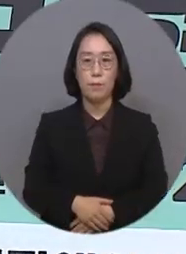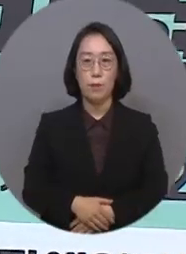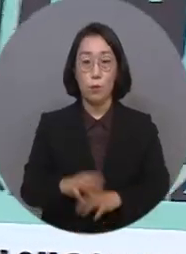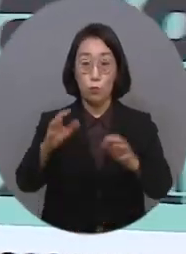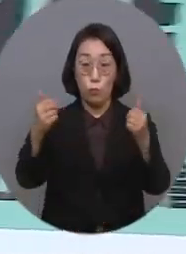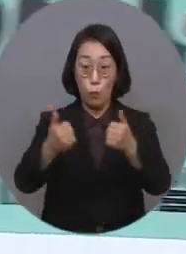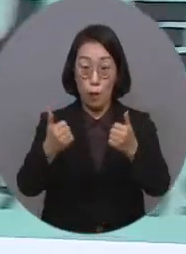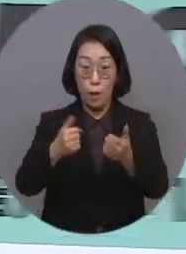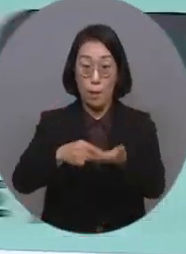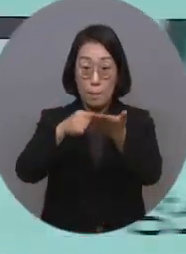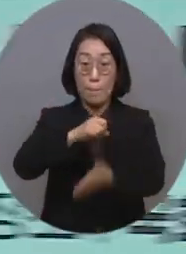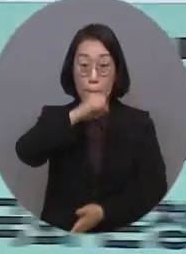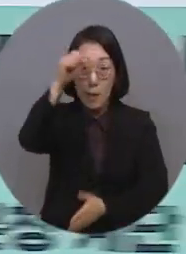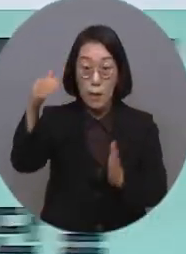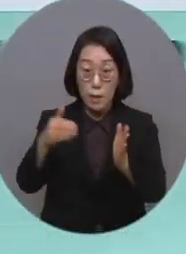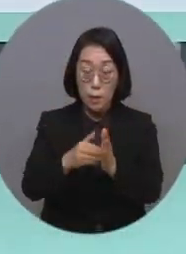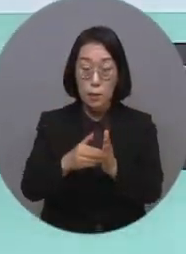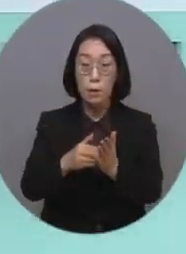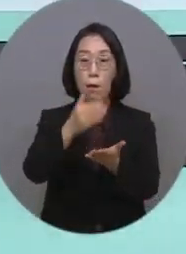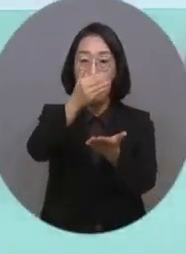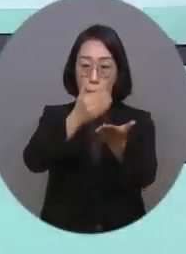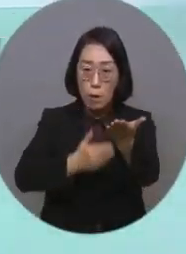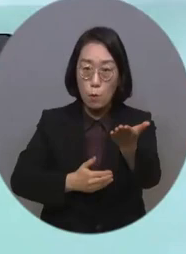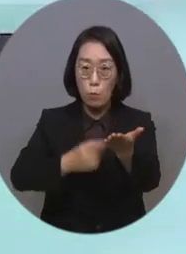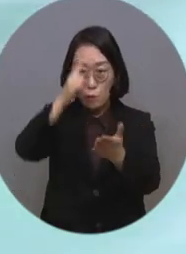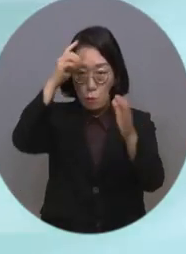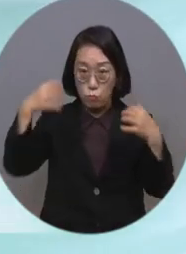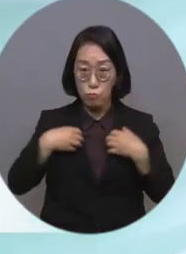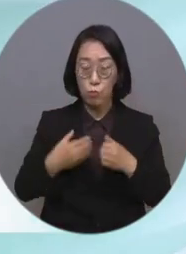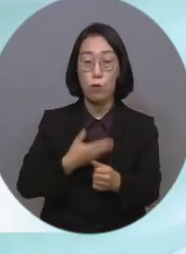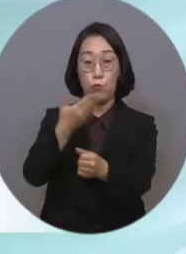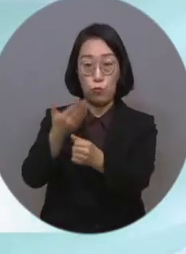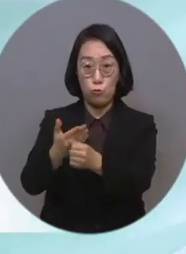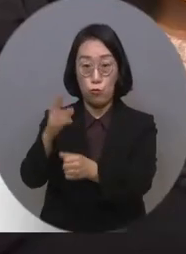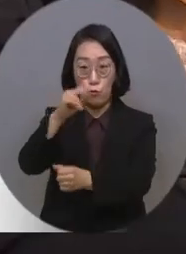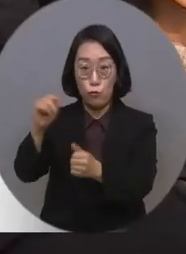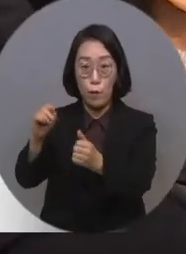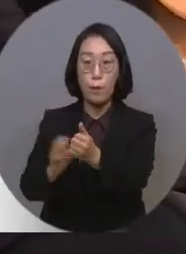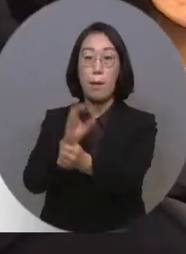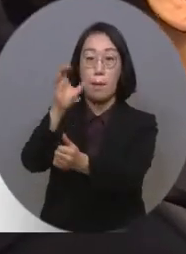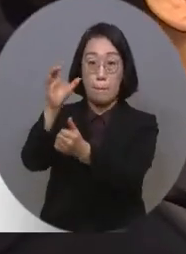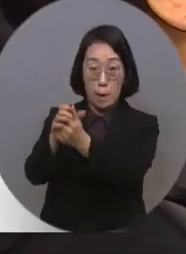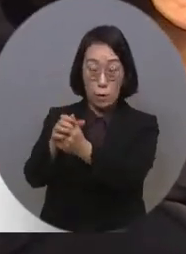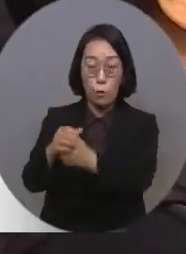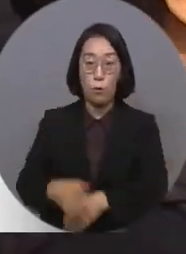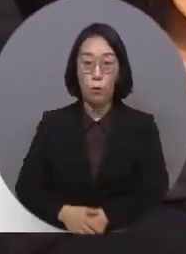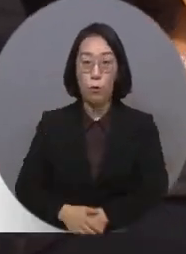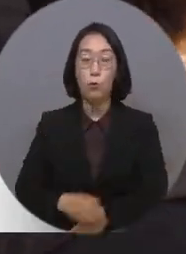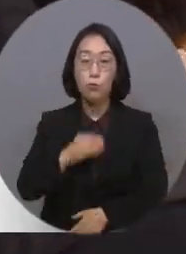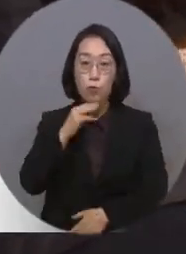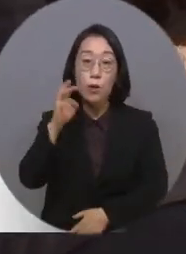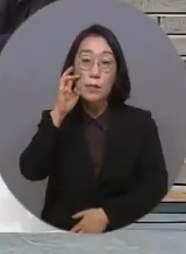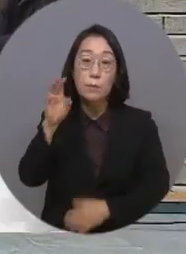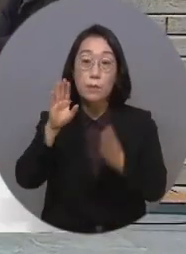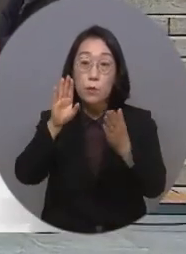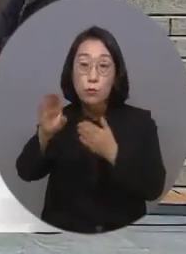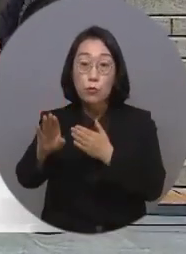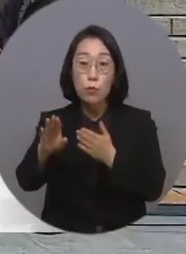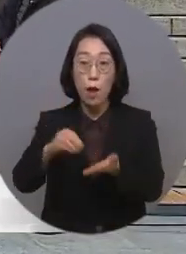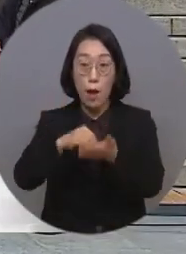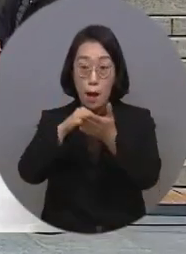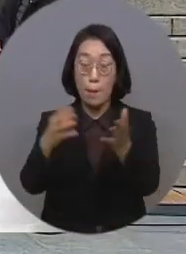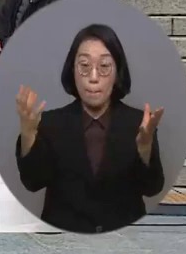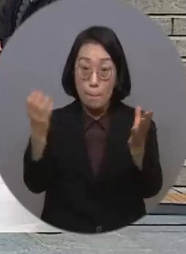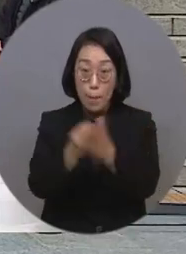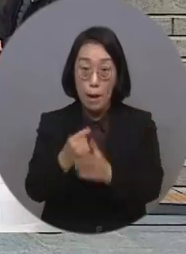국회를 통과한 선택의정서 가입 동의안은 정부로 이송돼 유엔 사무총장에게 기탁되며 30일 후 가입이